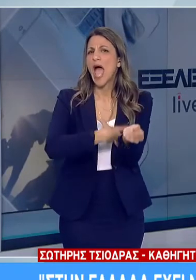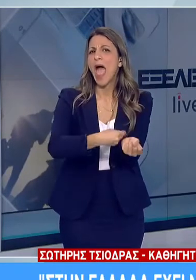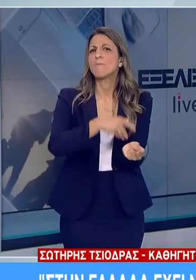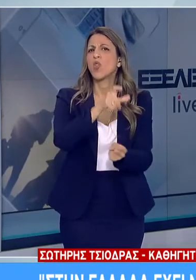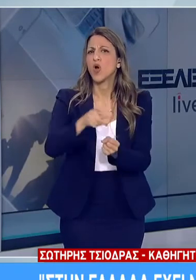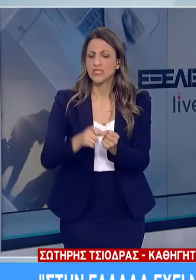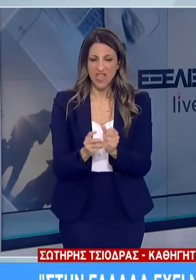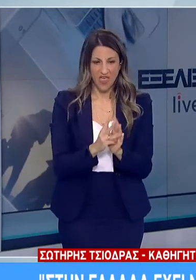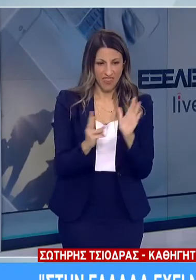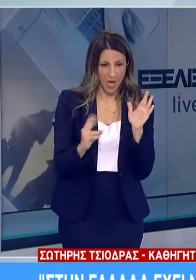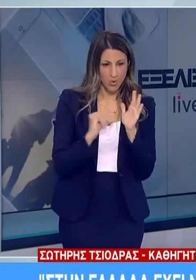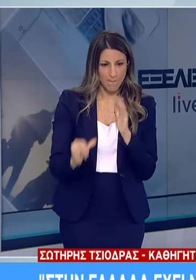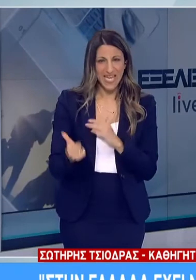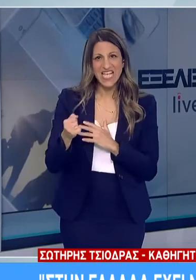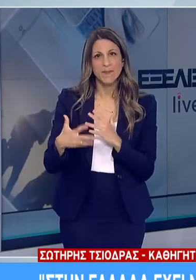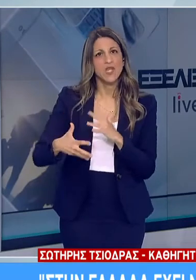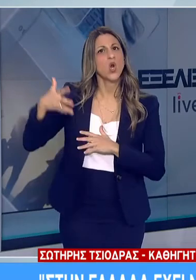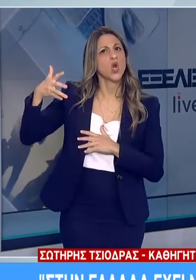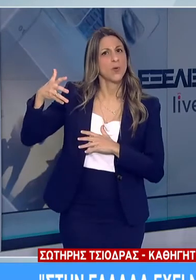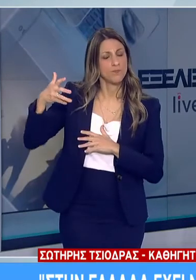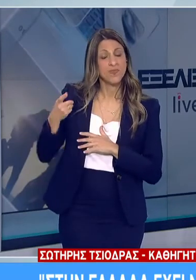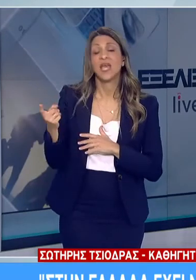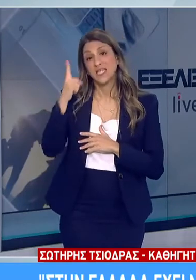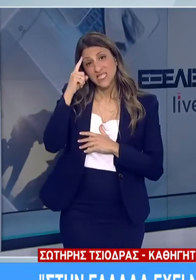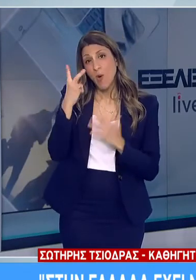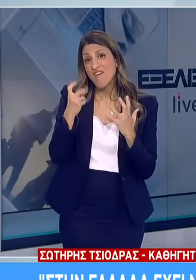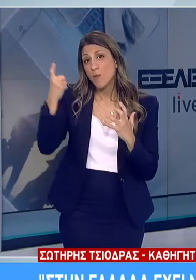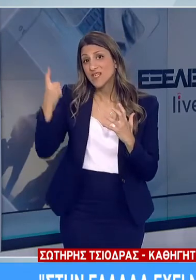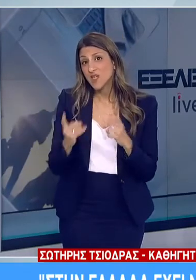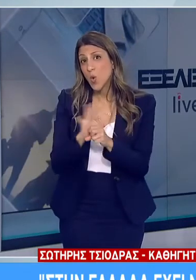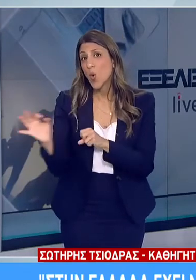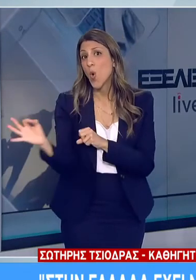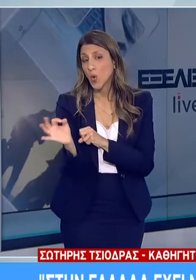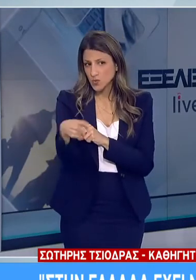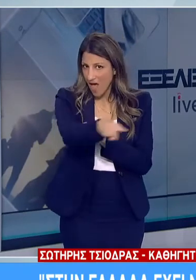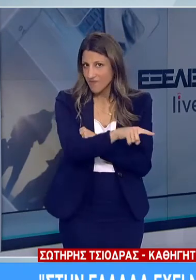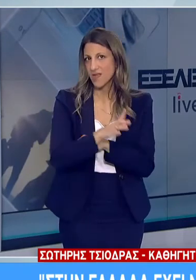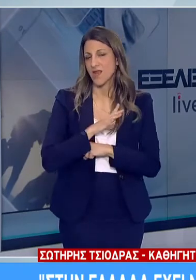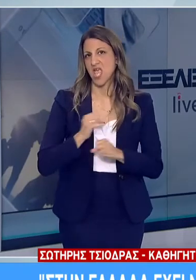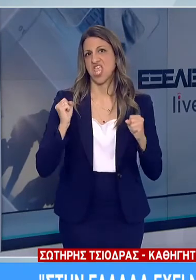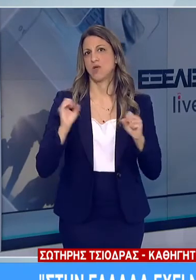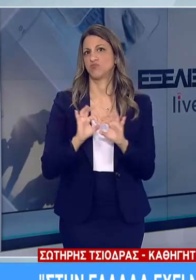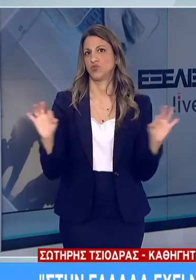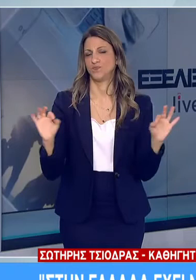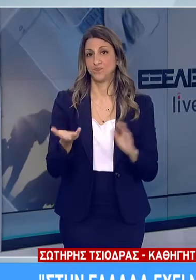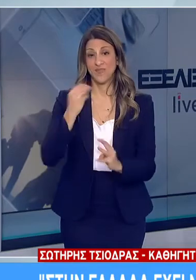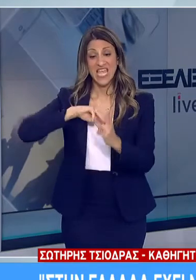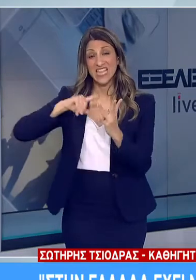Σας θυμίζω πως 70% των περιπτώσεων της νόσου από το νέο κορονοϊό αφορά ακριβώς αυτές τις ηλικίες.